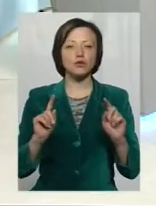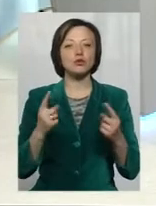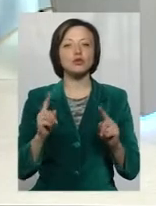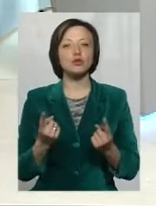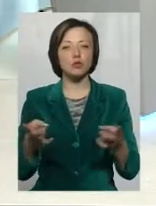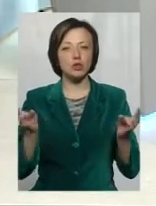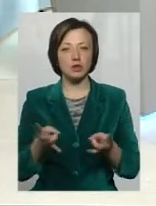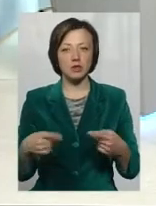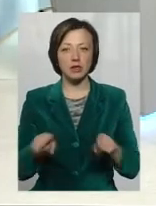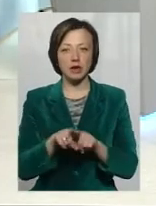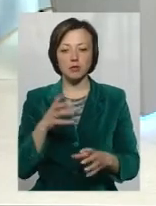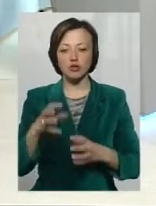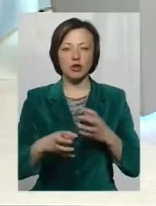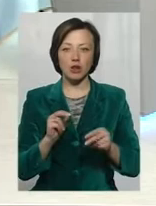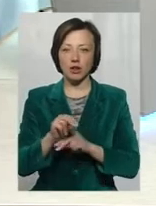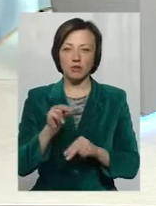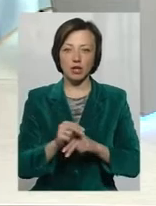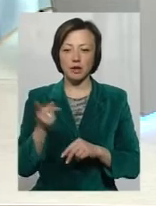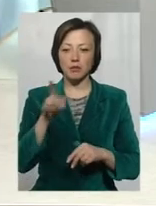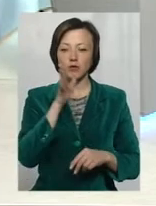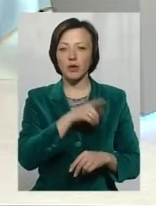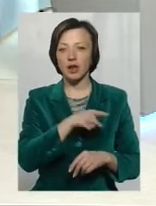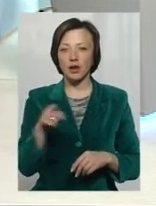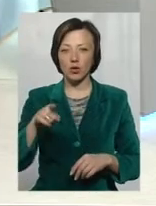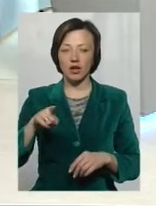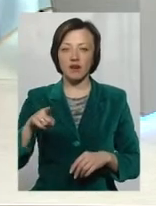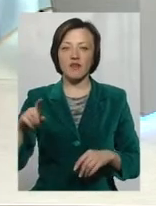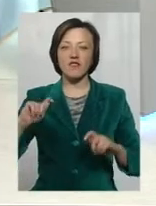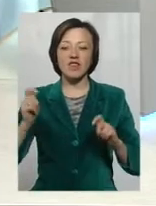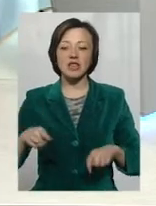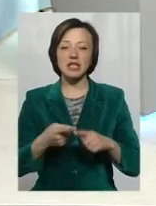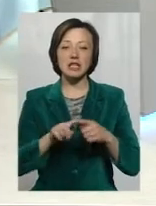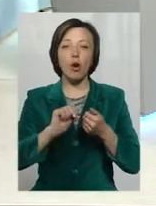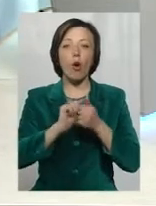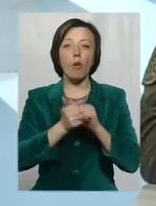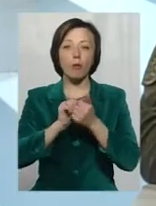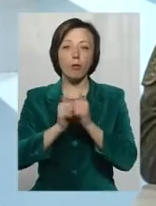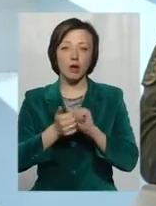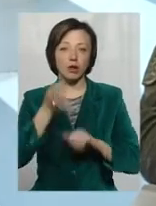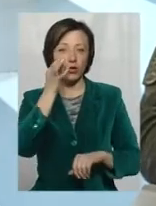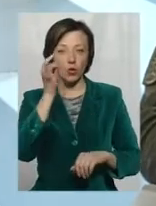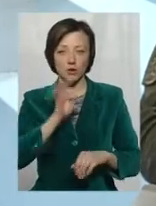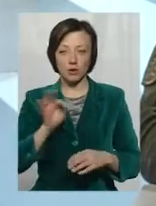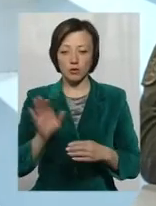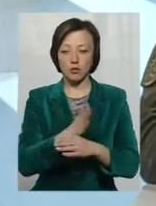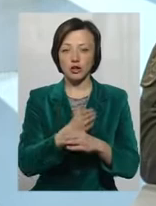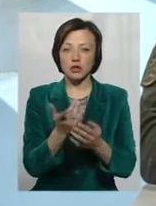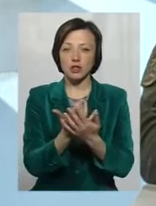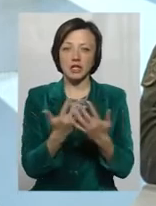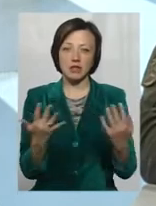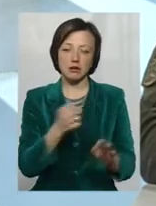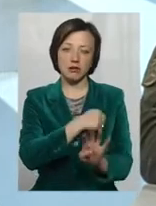потрібні, скажімо, такі міжнародні навчання, тим більше в період війни? Це, в першу чергу, обмін досвідом між різними арміями